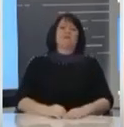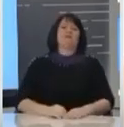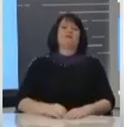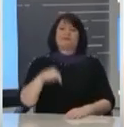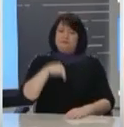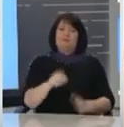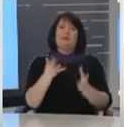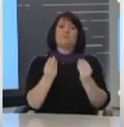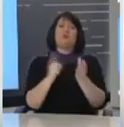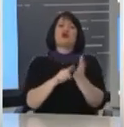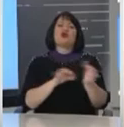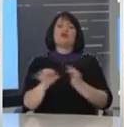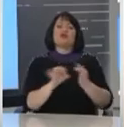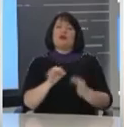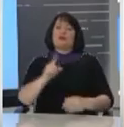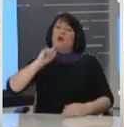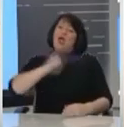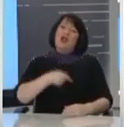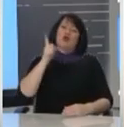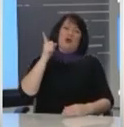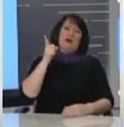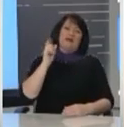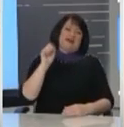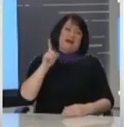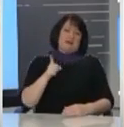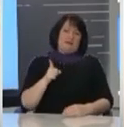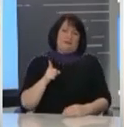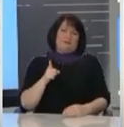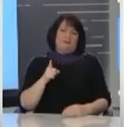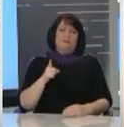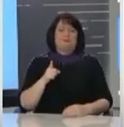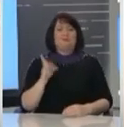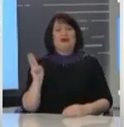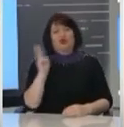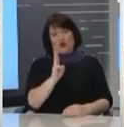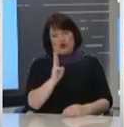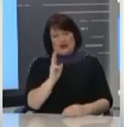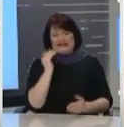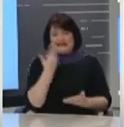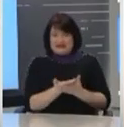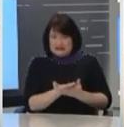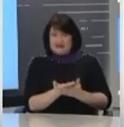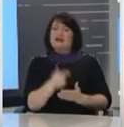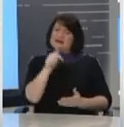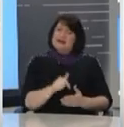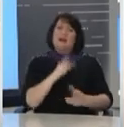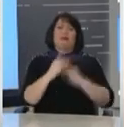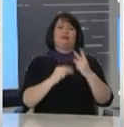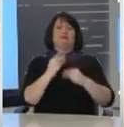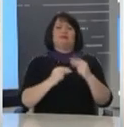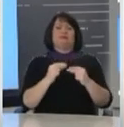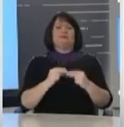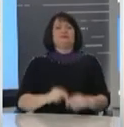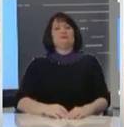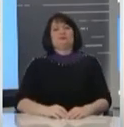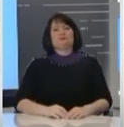Πολυνομοσχέδιο σήμερα, κατ' επιταγήν, λοιπόν, των δανειστών μας. Και μέσα σε όλα αυτά ένα